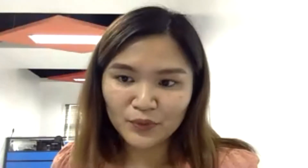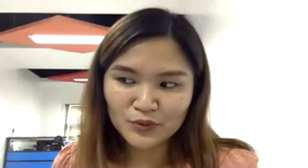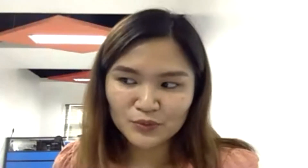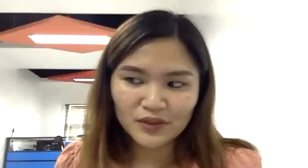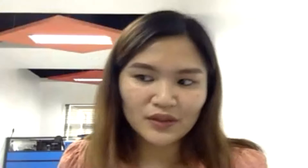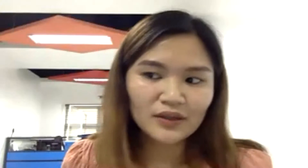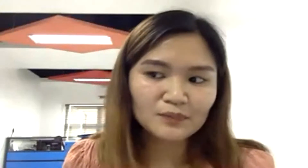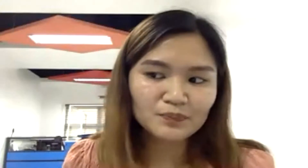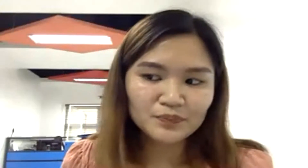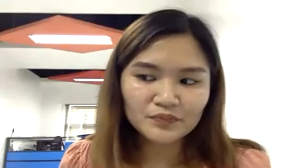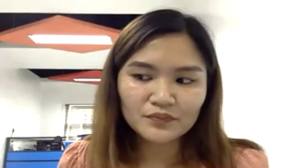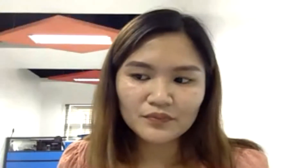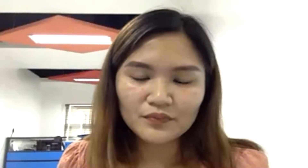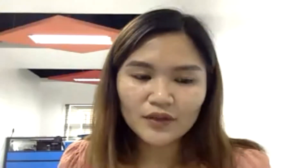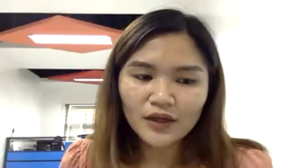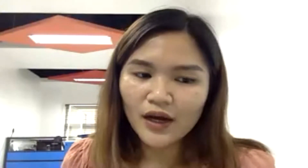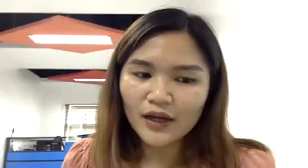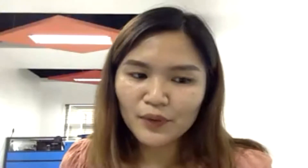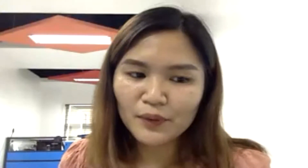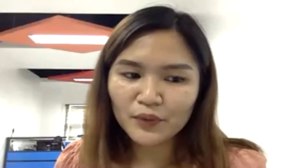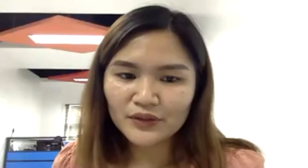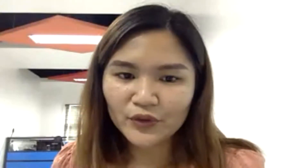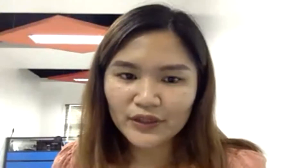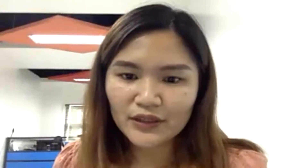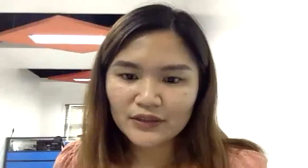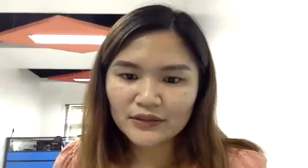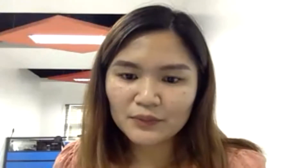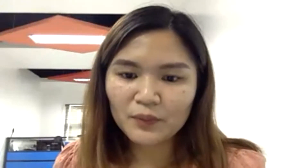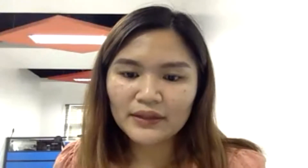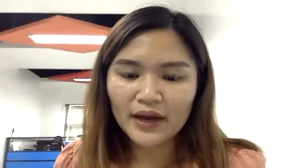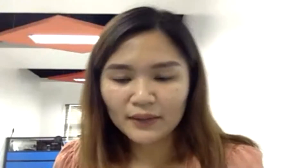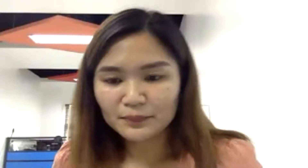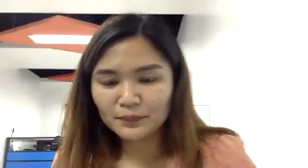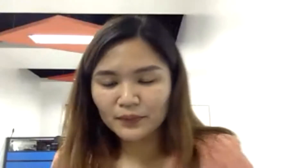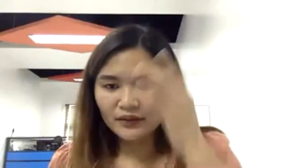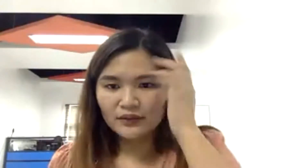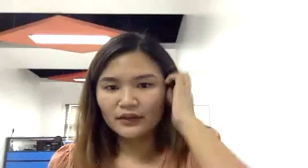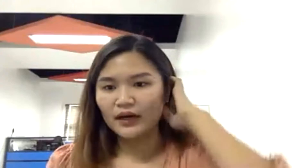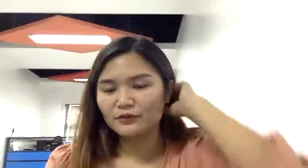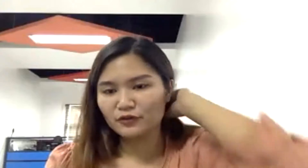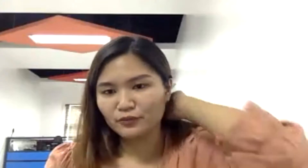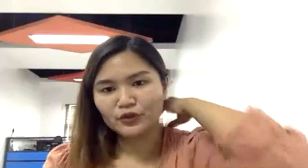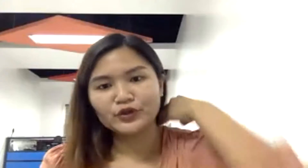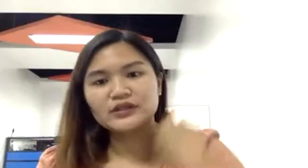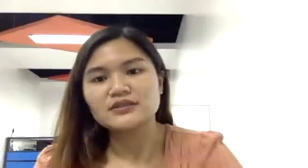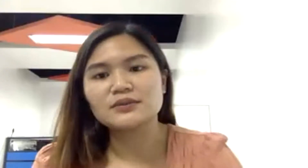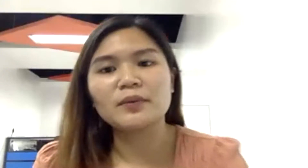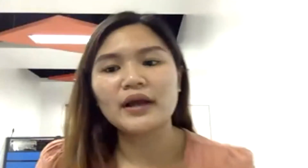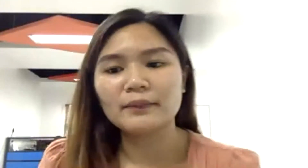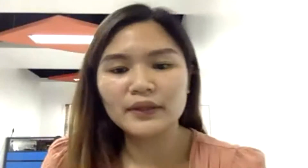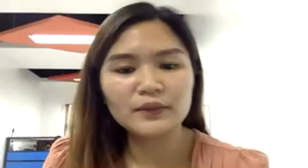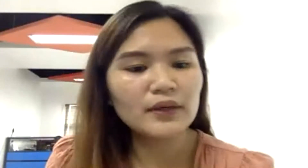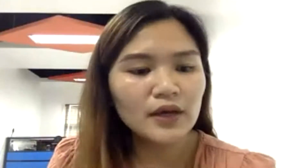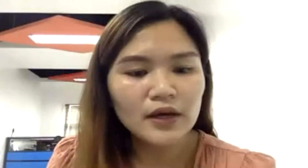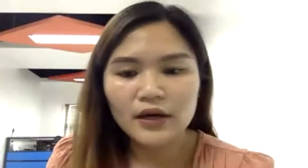po. Usually, alam ko ang monitoring lang ng mobile app. For monitoring lang si mobile